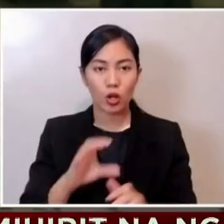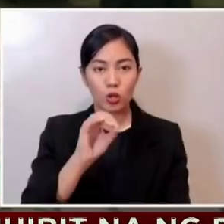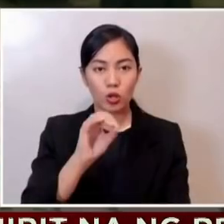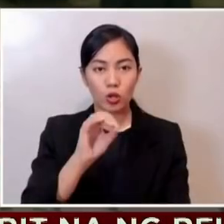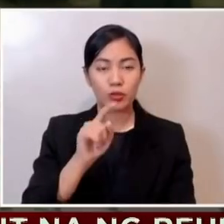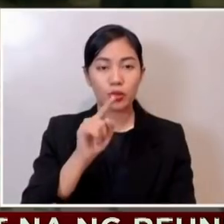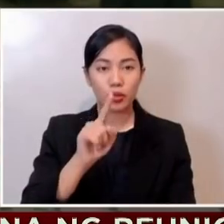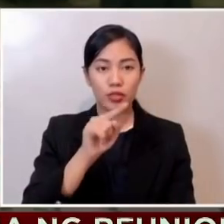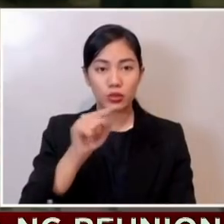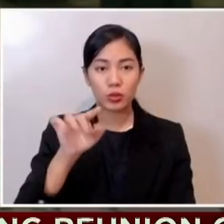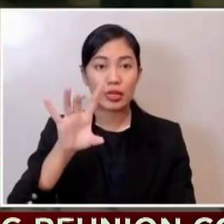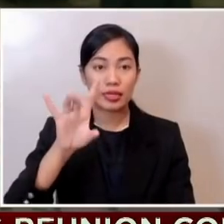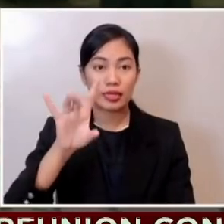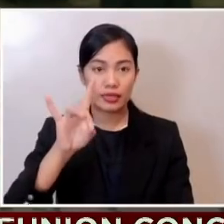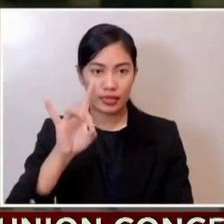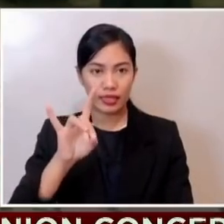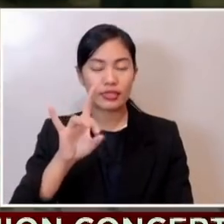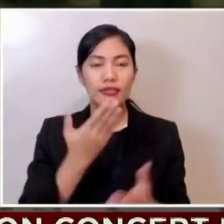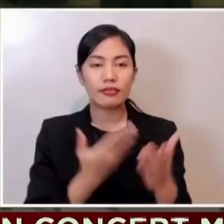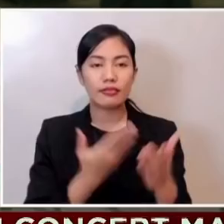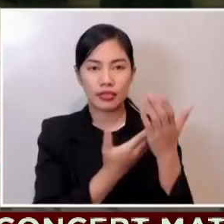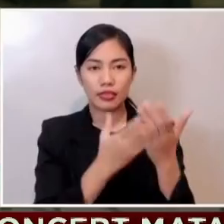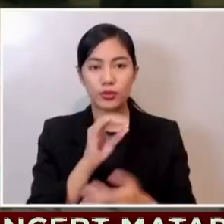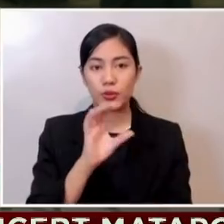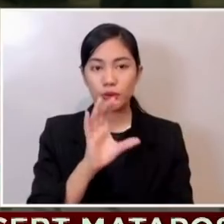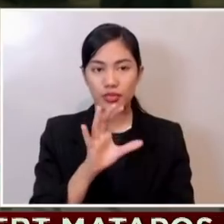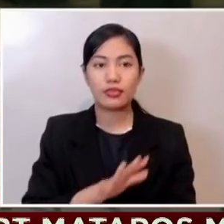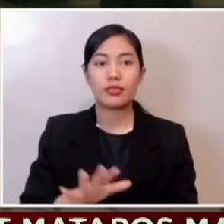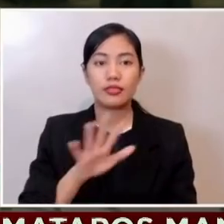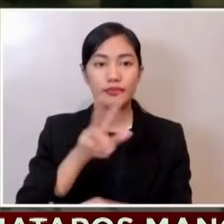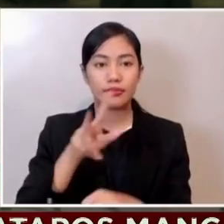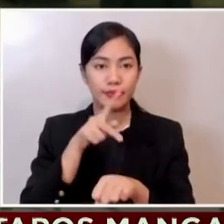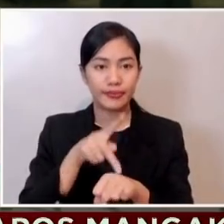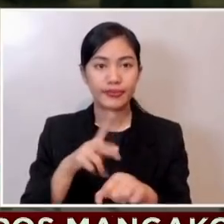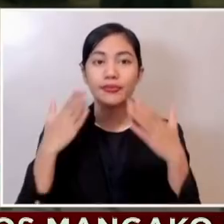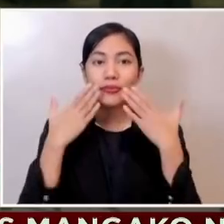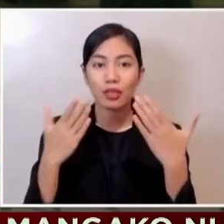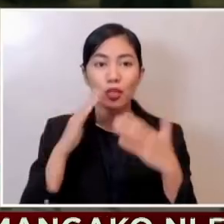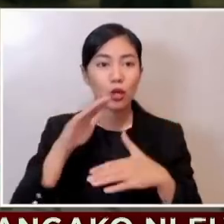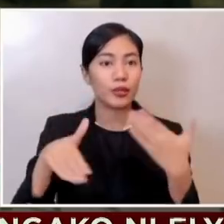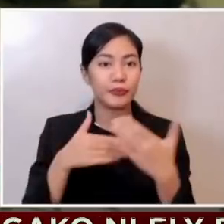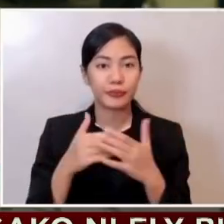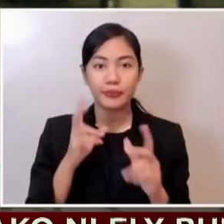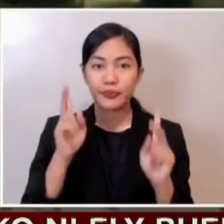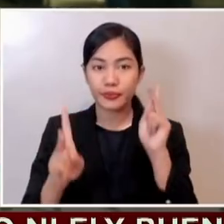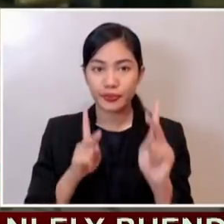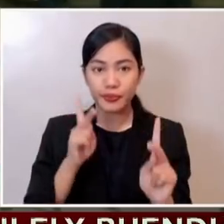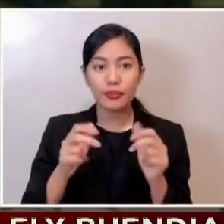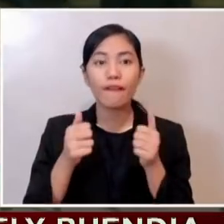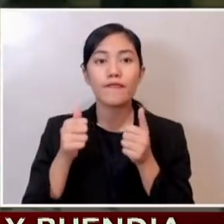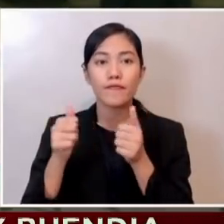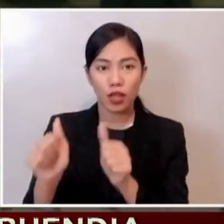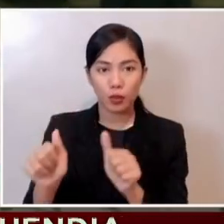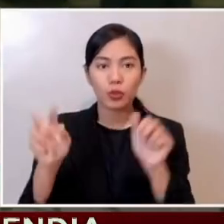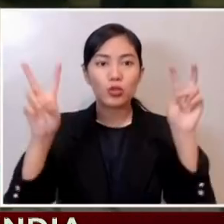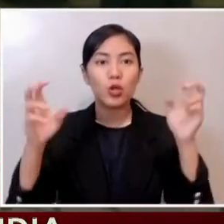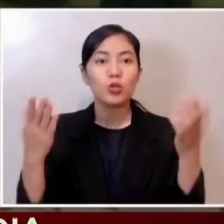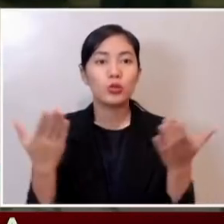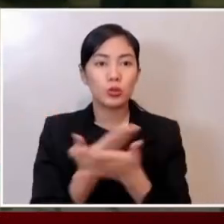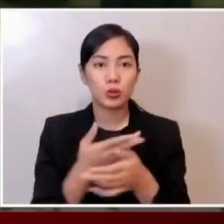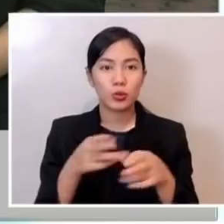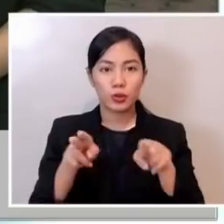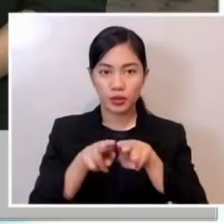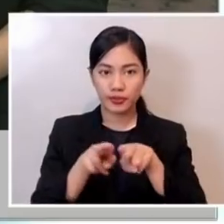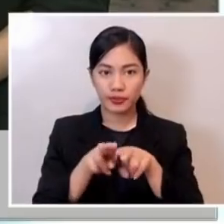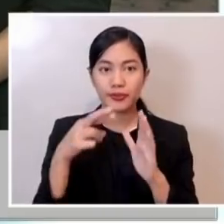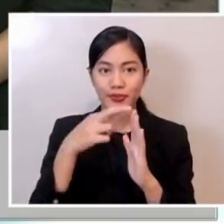bansa. At nagpapasalamat sila sa lahat na nagbigay ng kooperasyon at tumalima sa new normal guidelines. Henry?